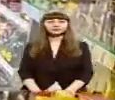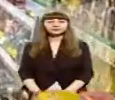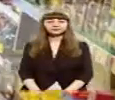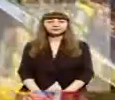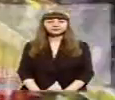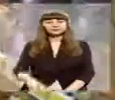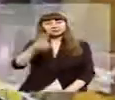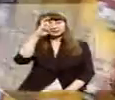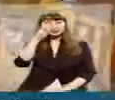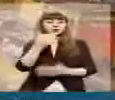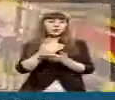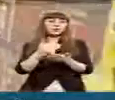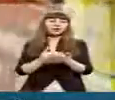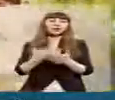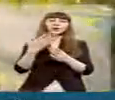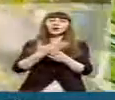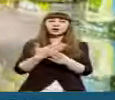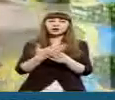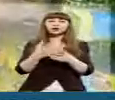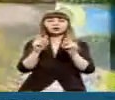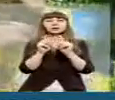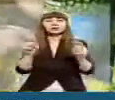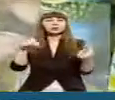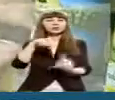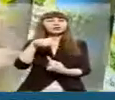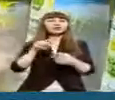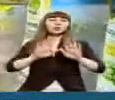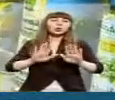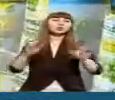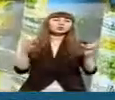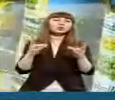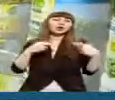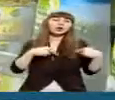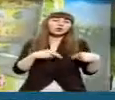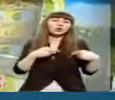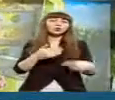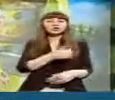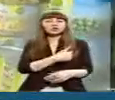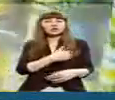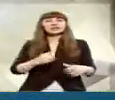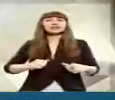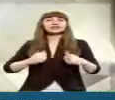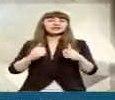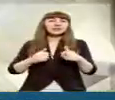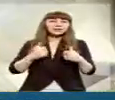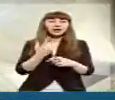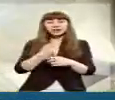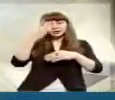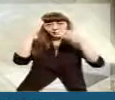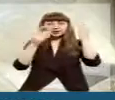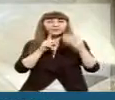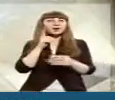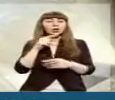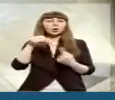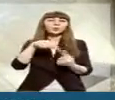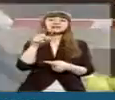Мемлекеттік бағдарламалар кәсіп ашуға жағдай жасайды. Тек еңбек, ниет, ұмтылыс болса болғаны. Біздің кейіпкеріміз жас